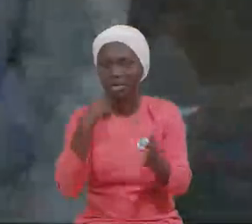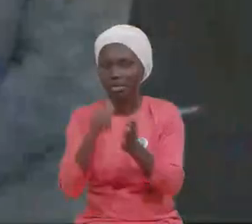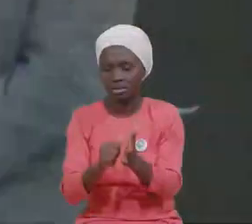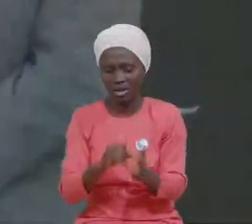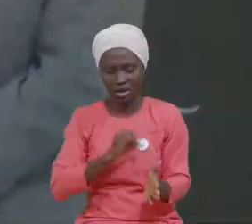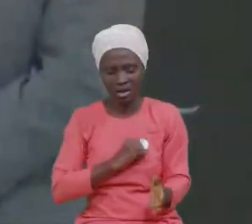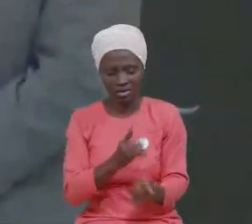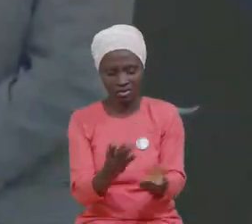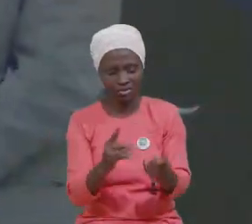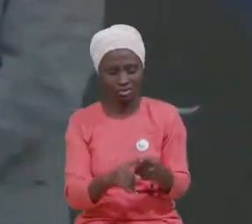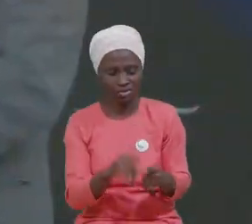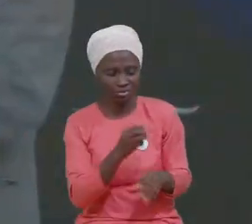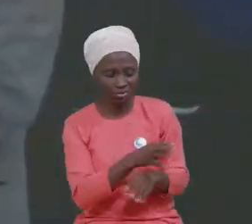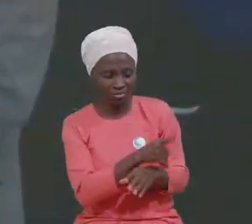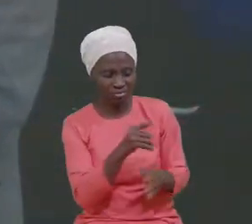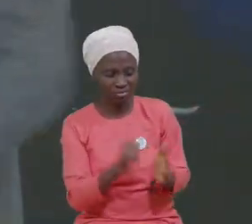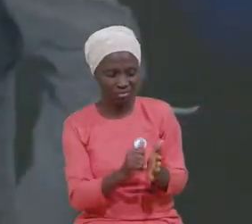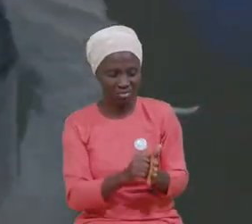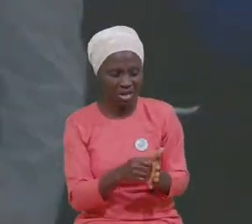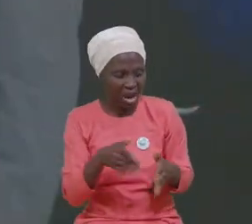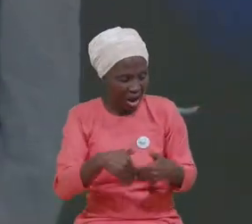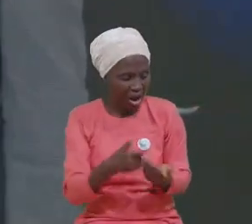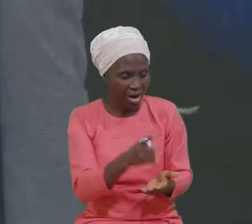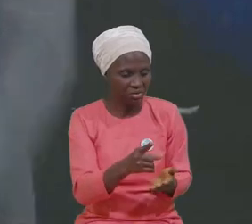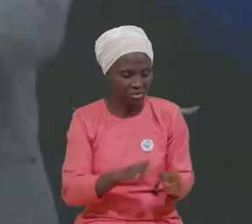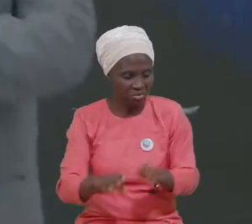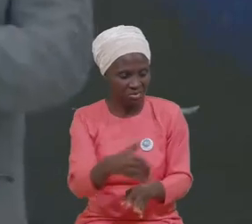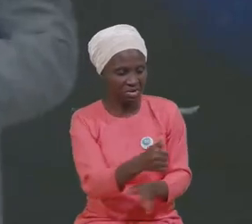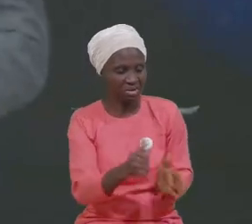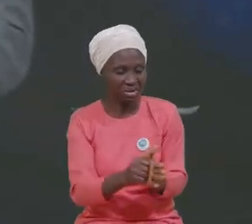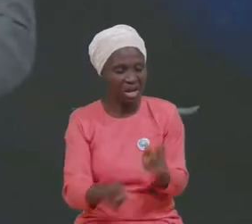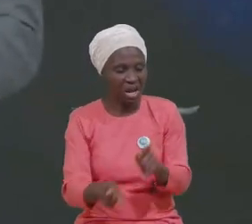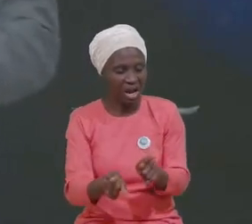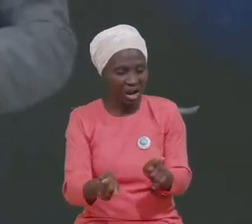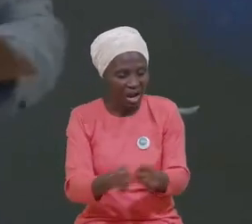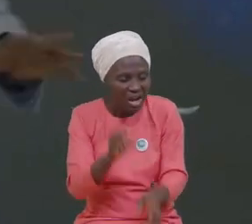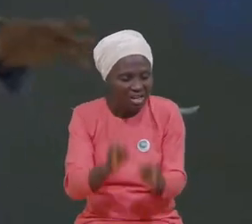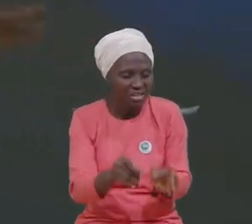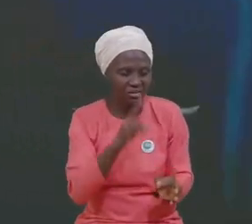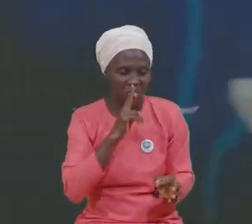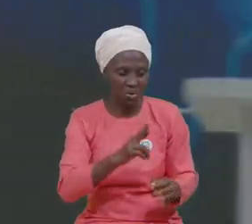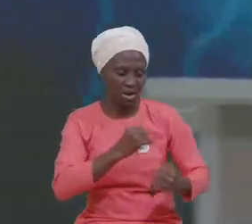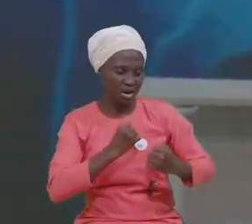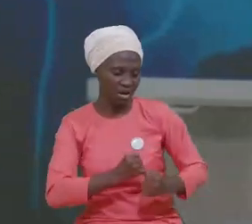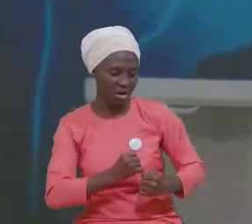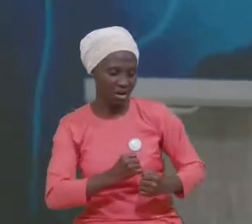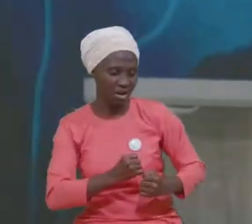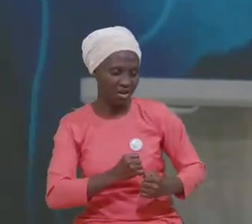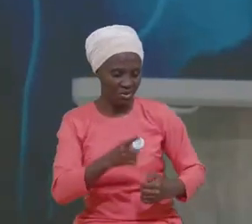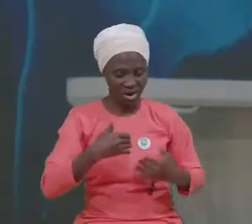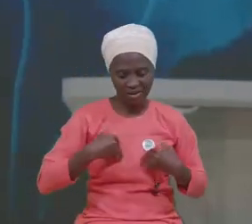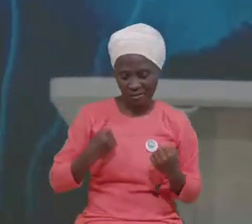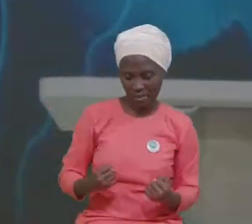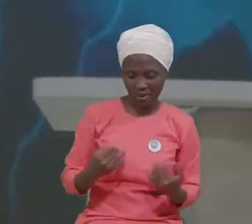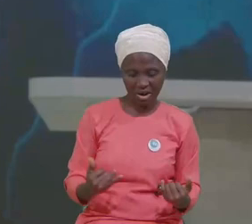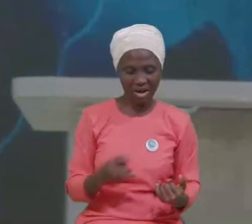que tu te comportes là, comme si maintenant, ta colonne vertébrale est solide, que tu peux tenir. Maintenant,